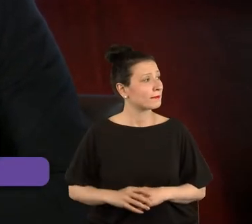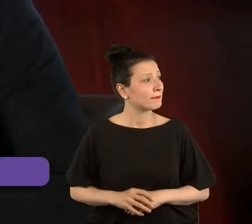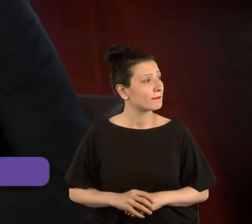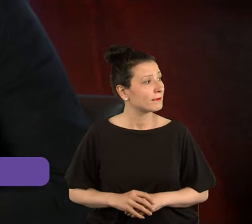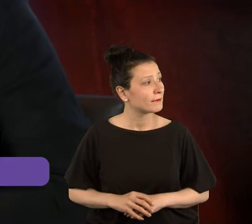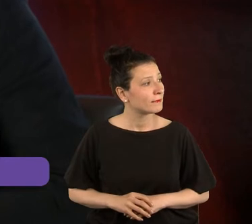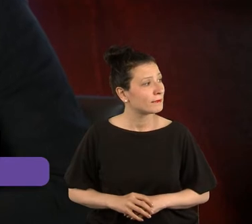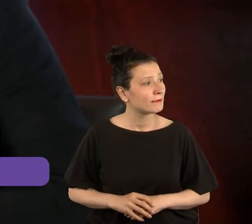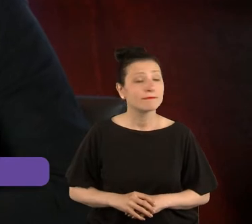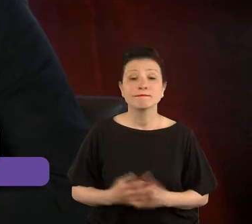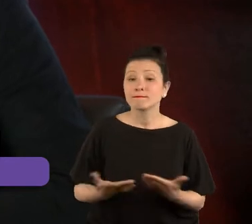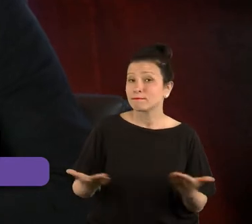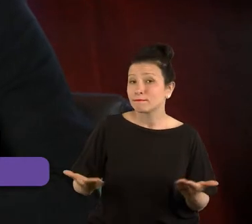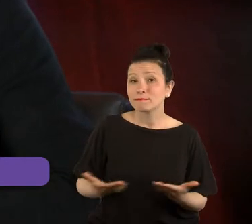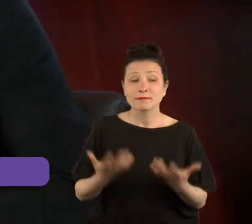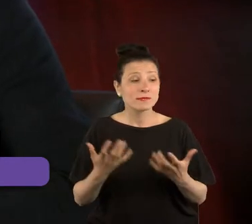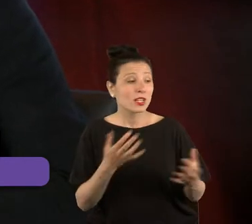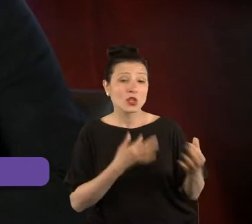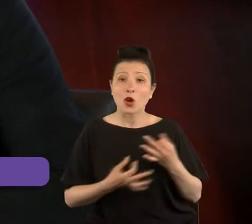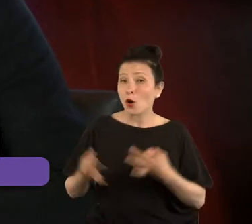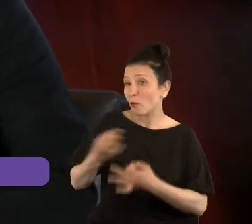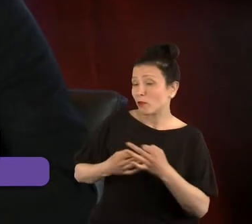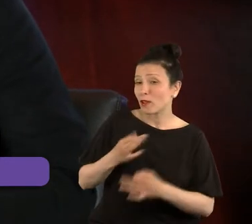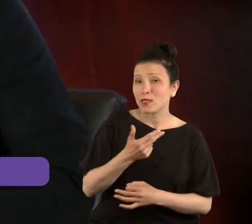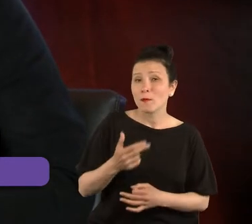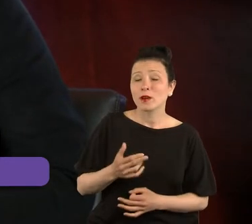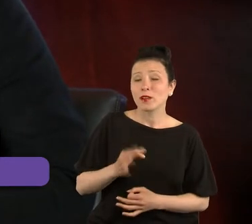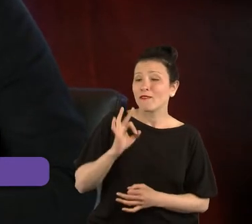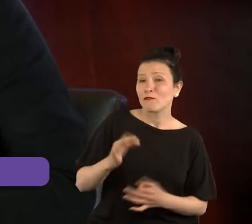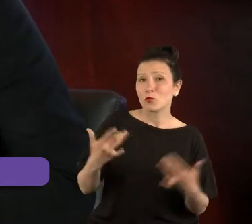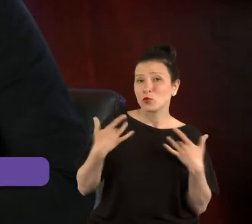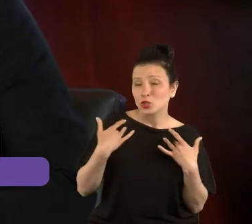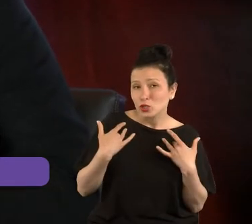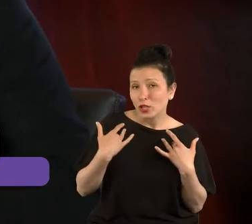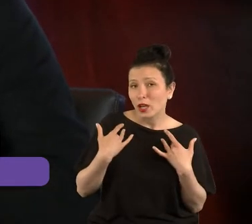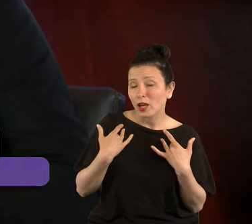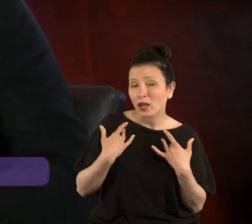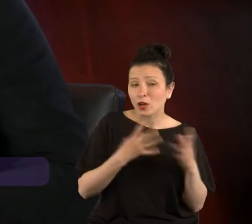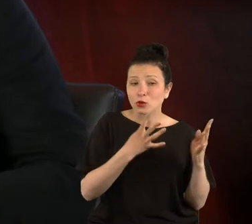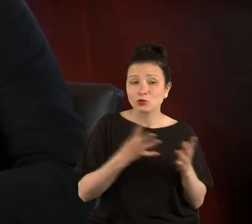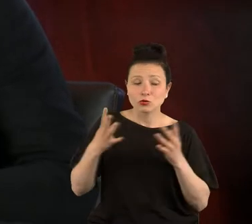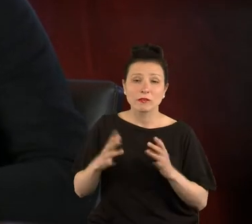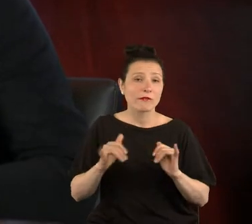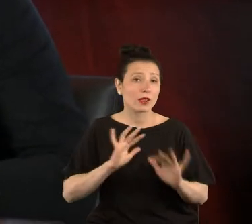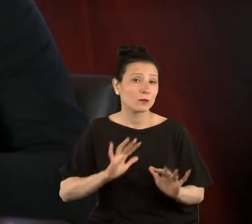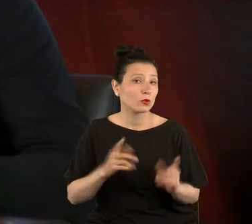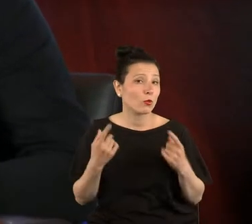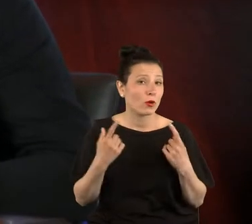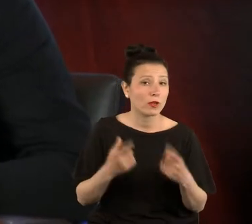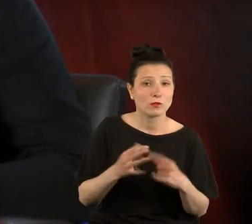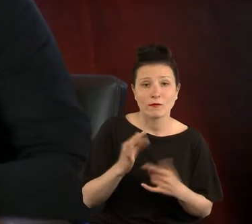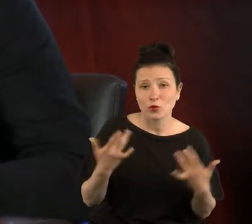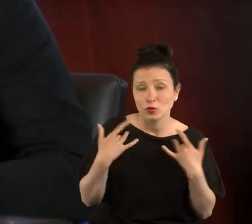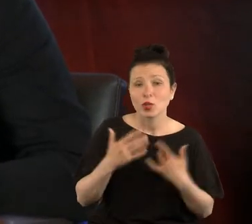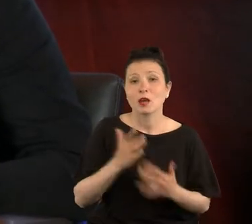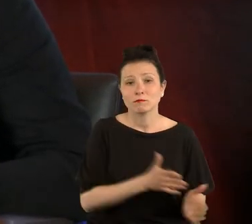chcielibyście coś powiedzieć o swoim życiu, jak sobie to organizujecie, potem o sferze zawodowej, a może